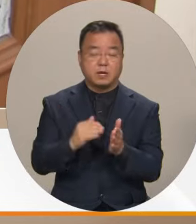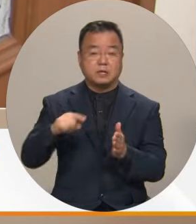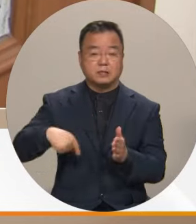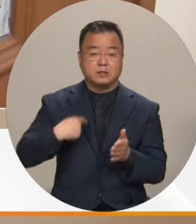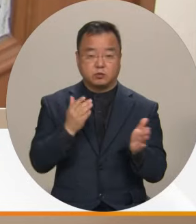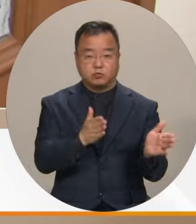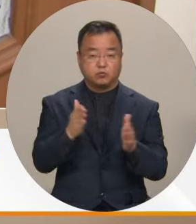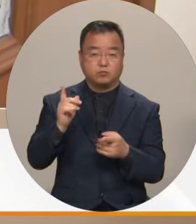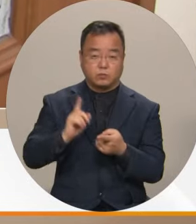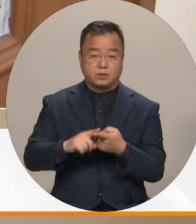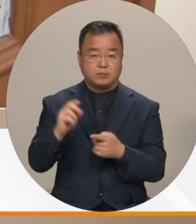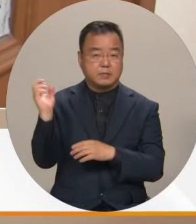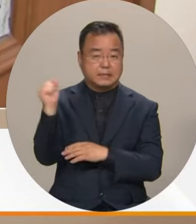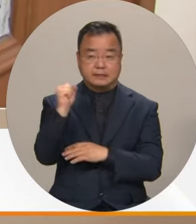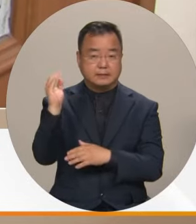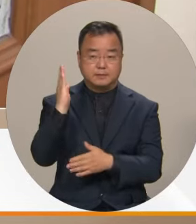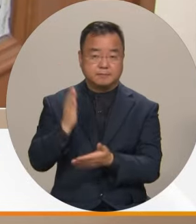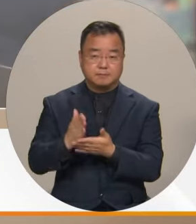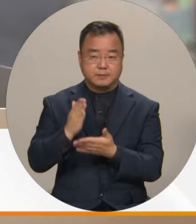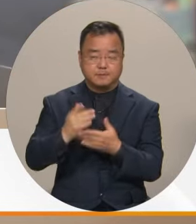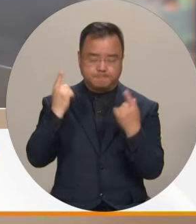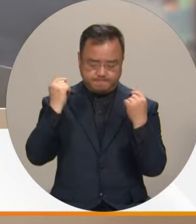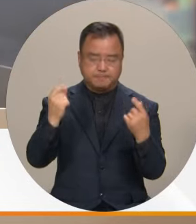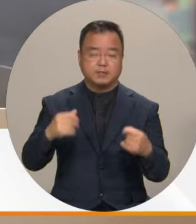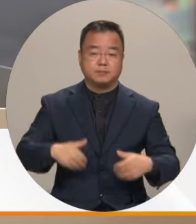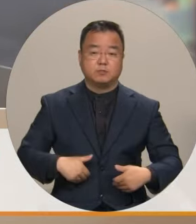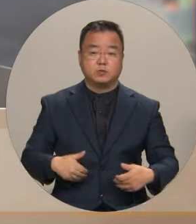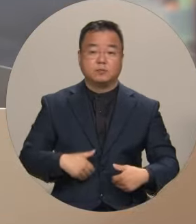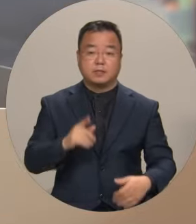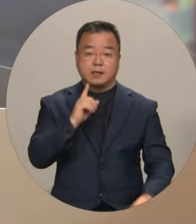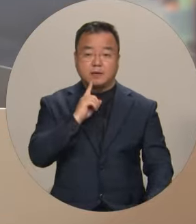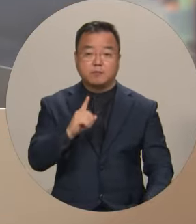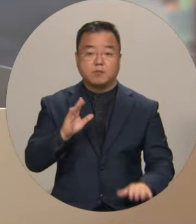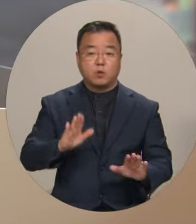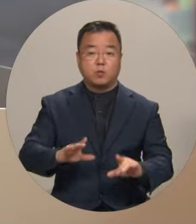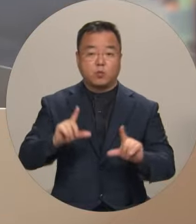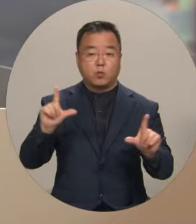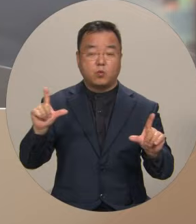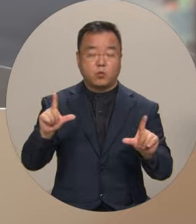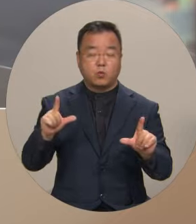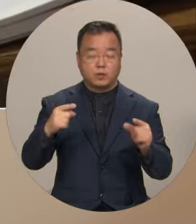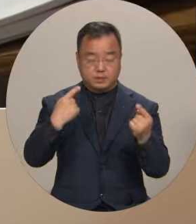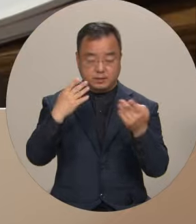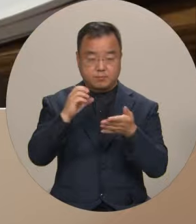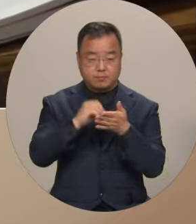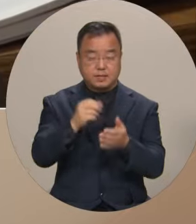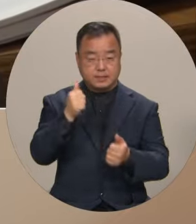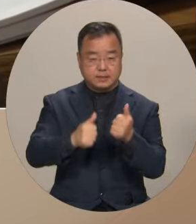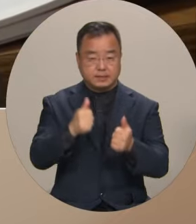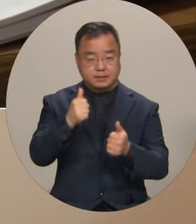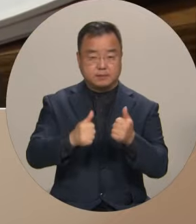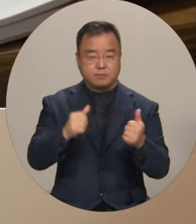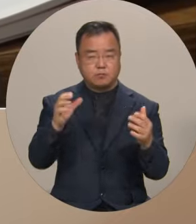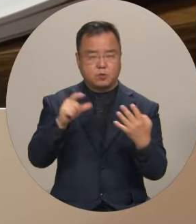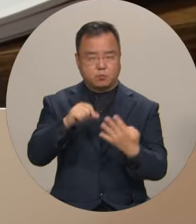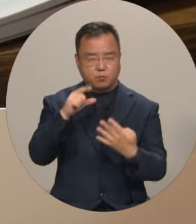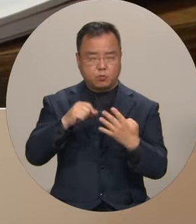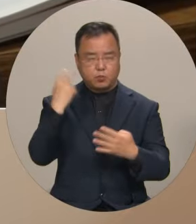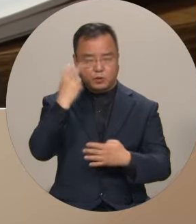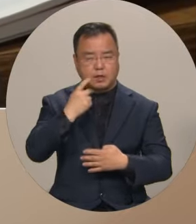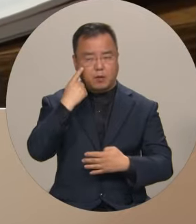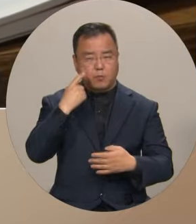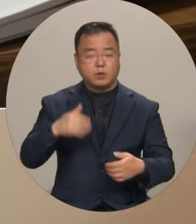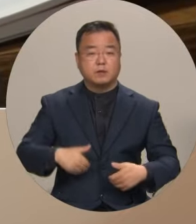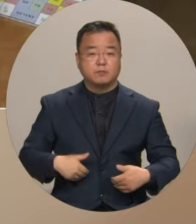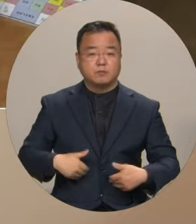준비를 흔들림 없이 해야 한다는 겁니다이 의대 올해 이제 입시 오강에서 또 살펴봐야 될게 한 가지가 더 있는데 의대